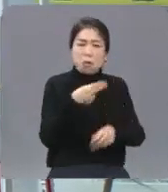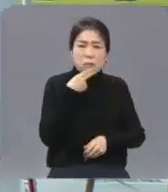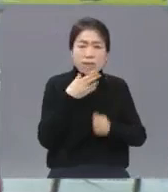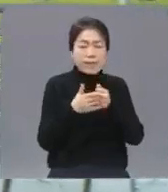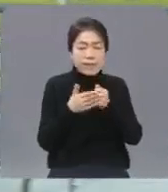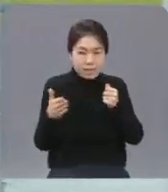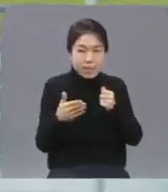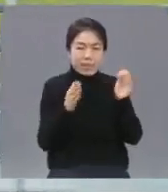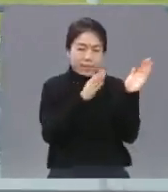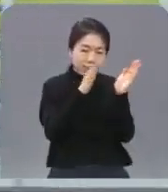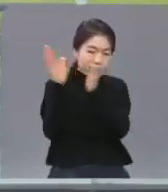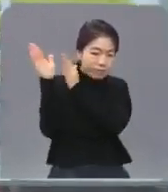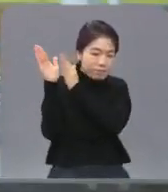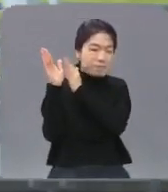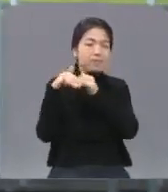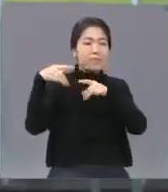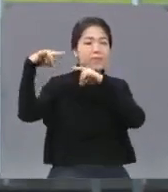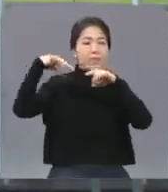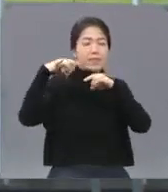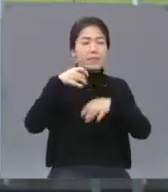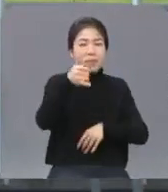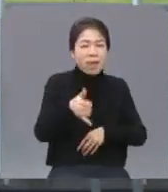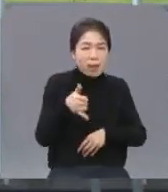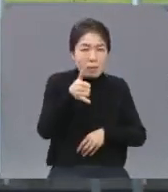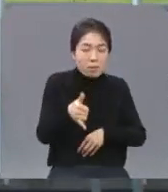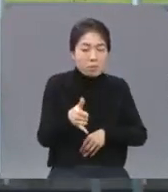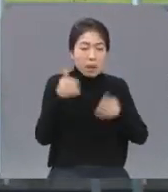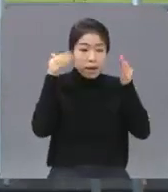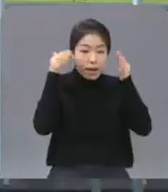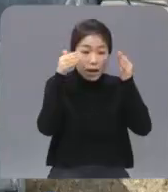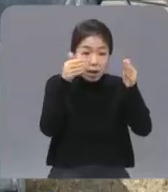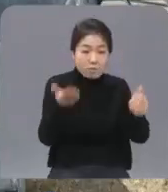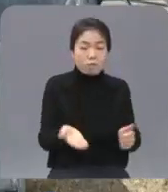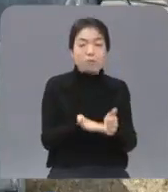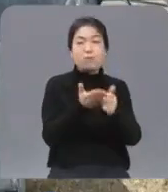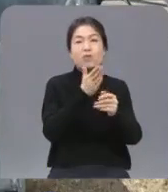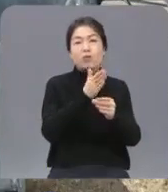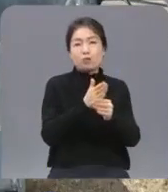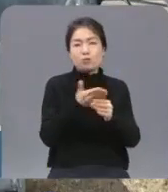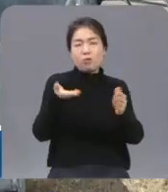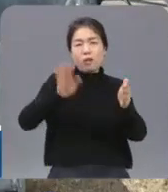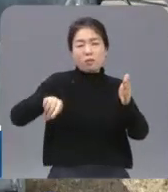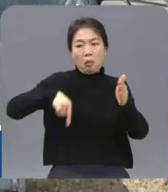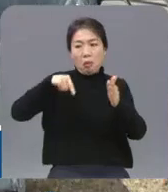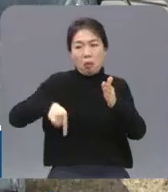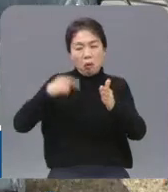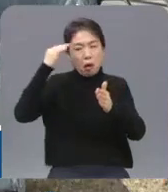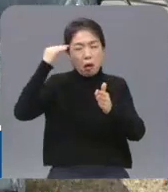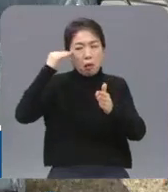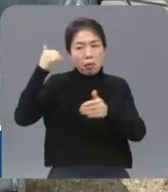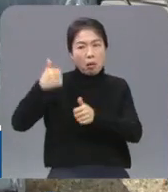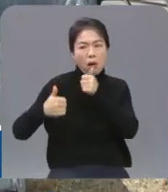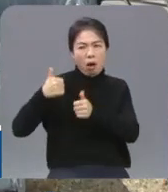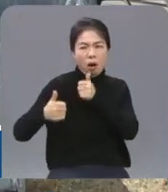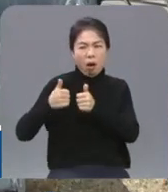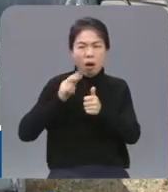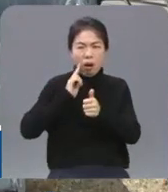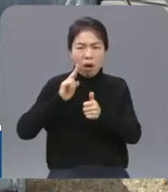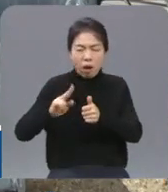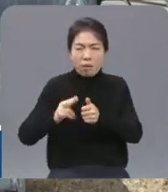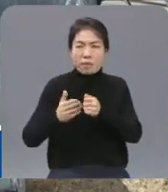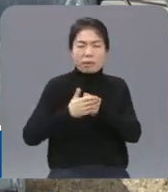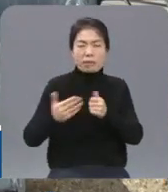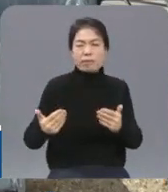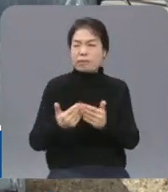스마트팜에 눈을 돌려 미래형 농업을 육성하고 있습니다 그러나 내수시장은 경쟁이 치열하고 성장도 터졌습니다